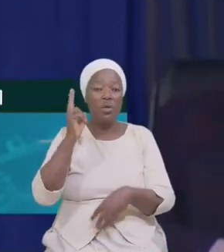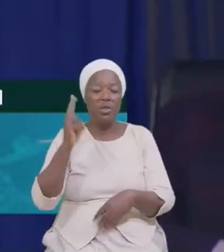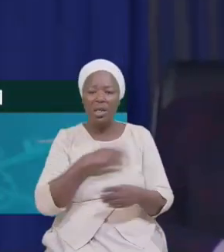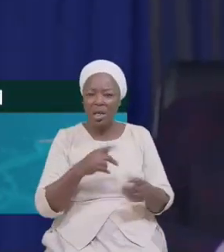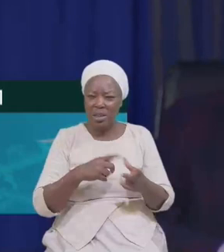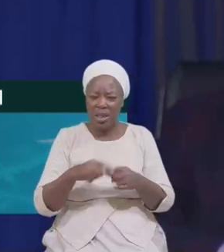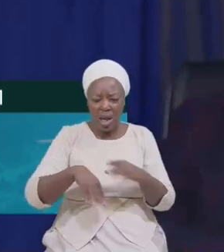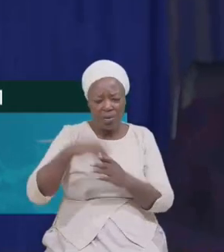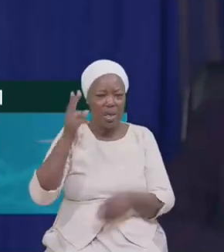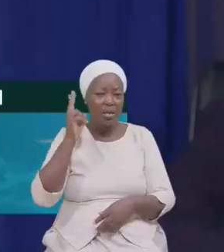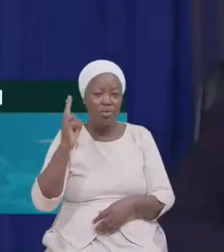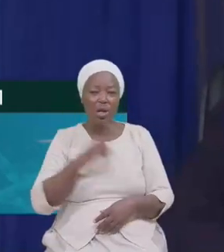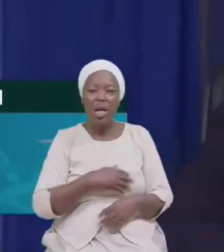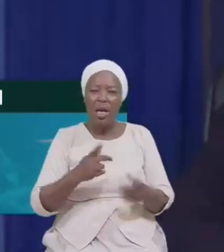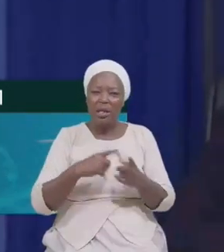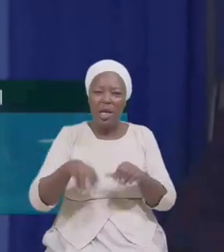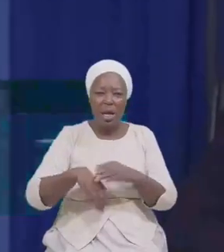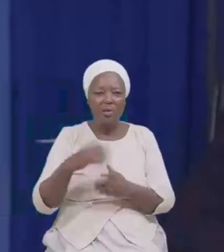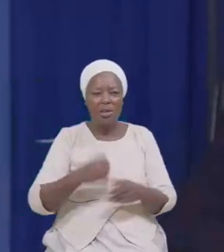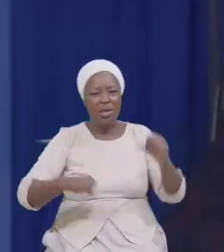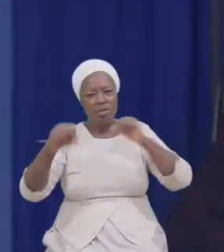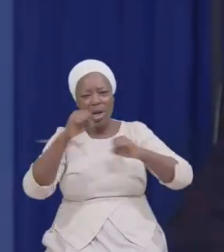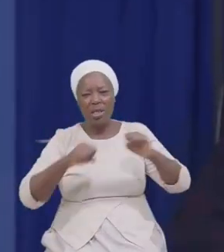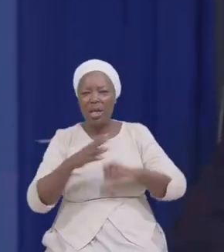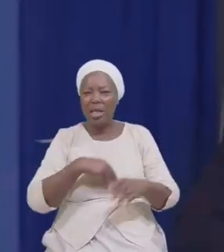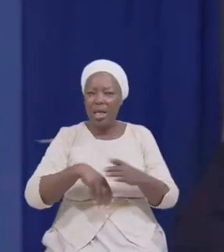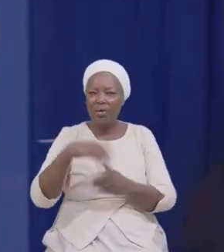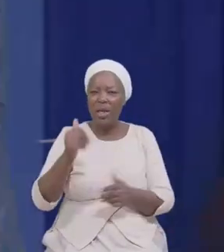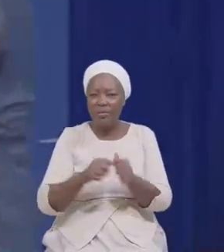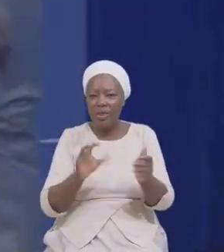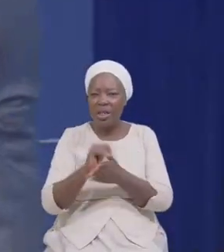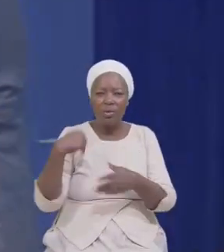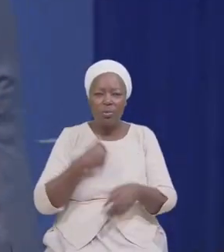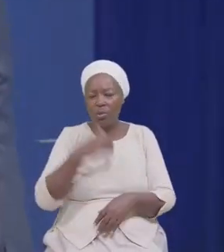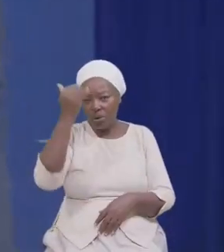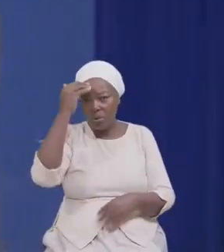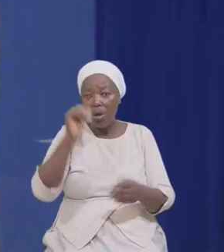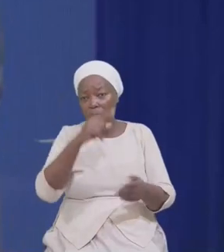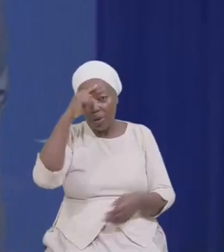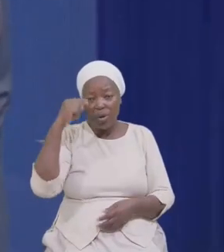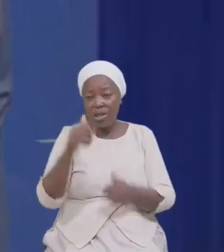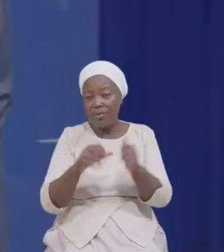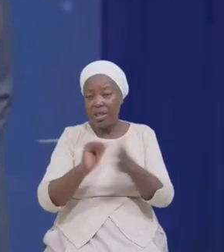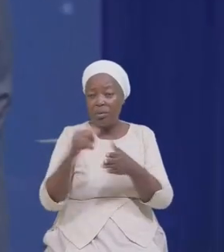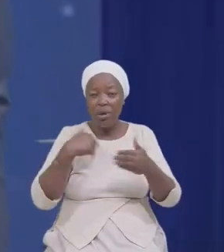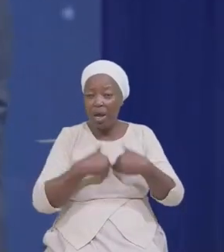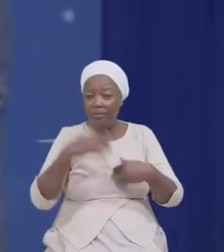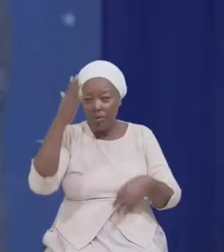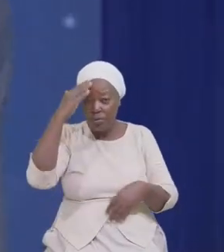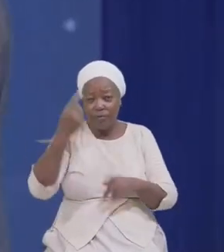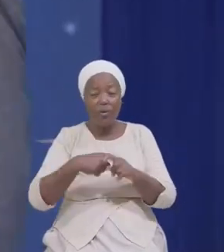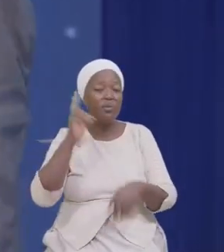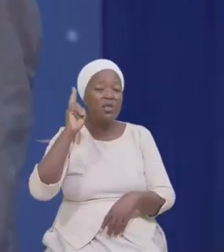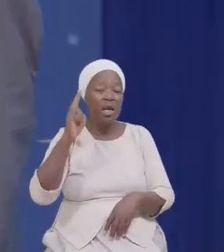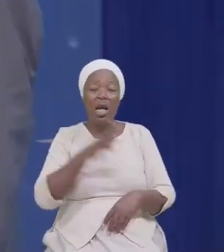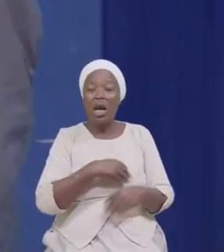de l'histoire, hors de la science, hors de tout ce que nous connaissons. Parce que toutes les choses que nous avons connues depuis l'histoire, toutes